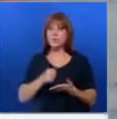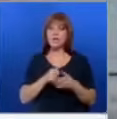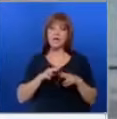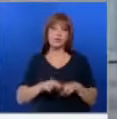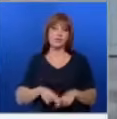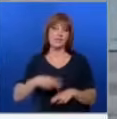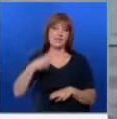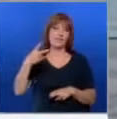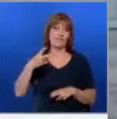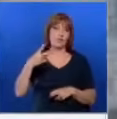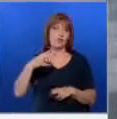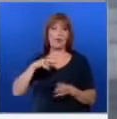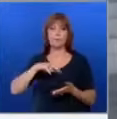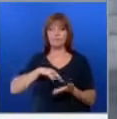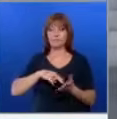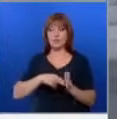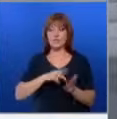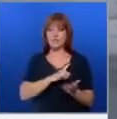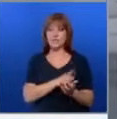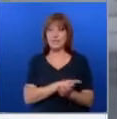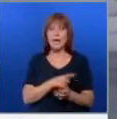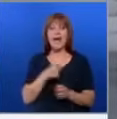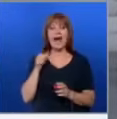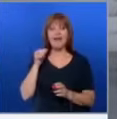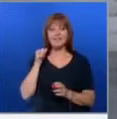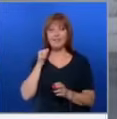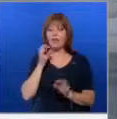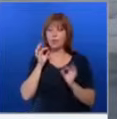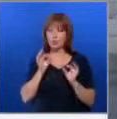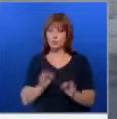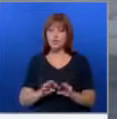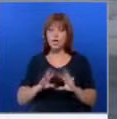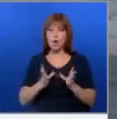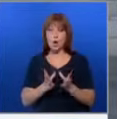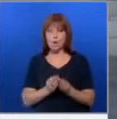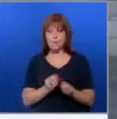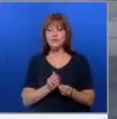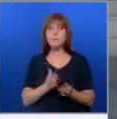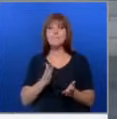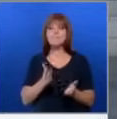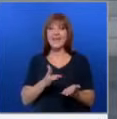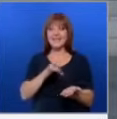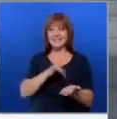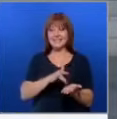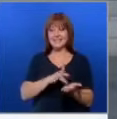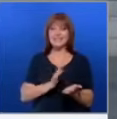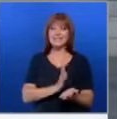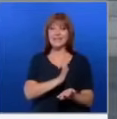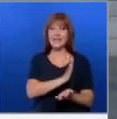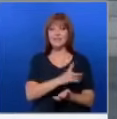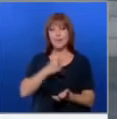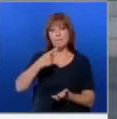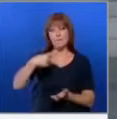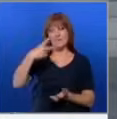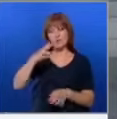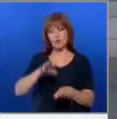втора политическа сила. Премиерът Габриел Атал уточни, че общият фронт между леви и центристи между първи и втори тур не означава